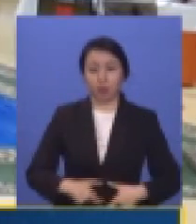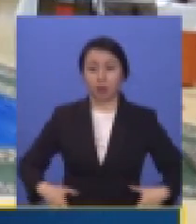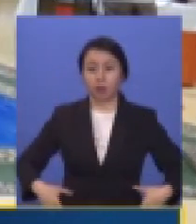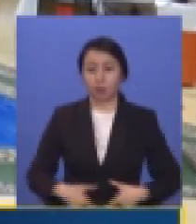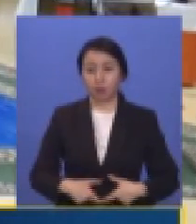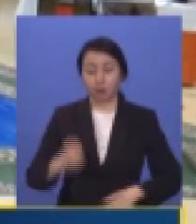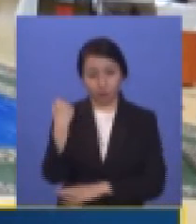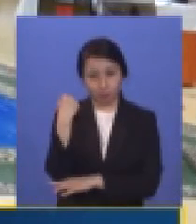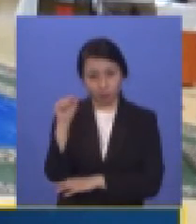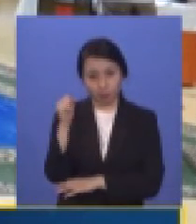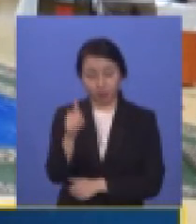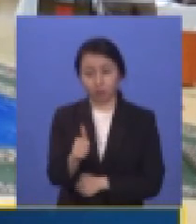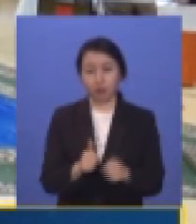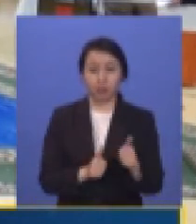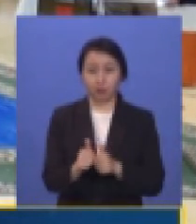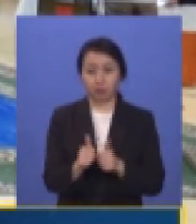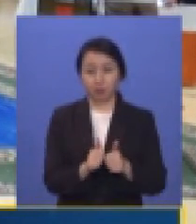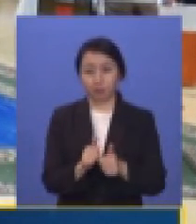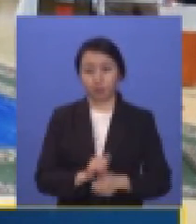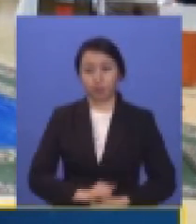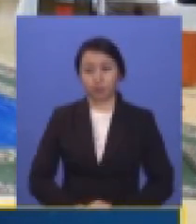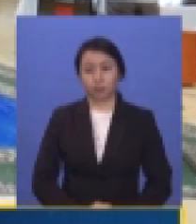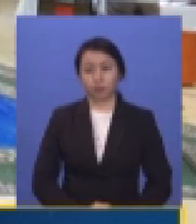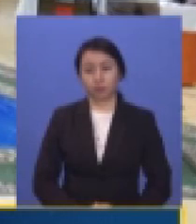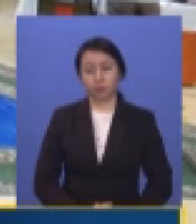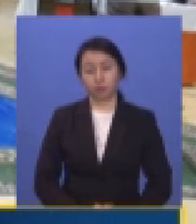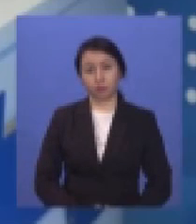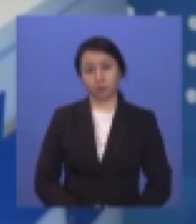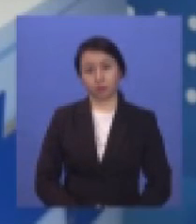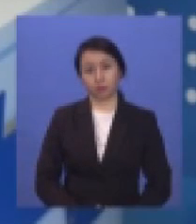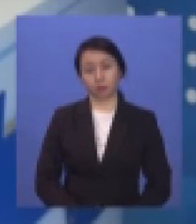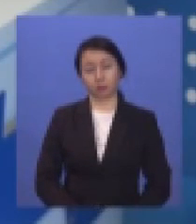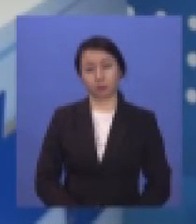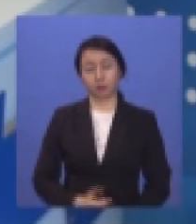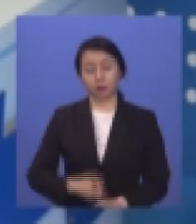победителем состязаний. Елена Горбань, Айнур Досан, Адиль Нуржанов, служба новостей.